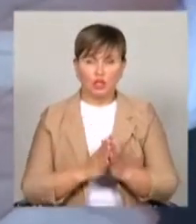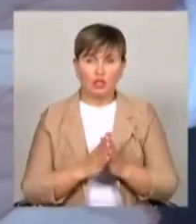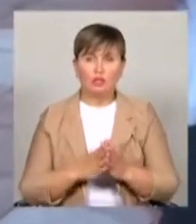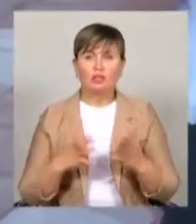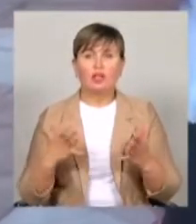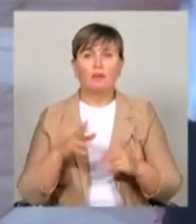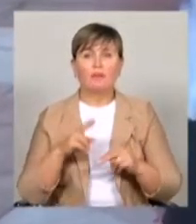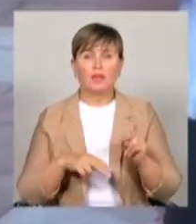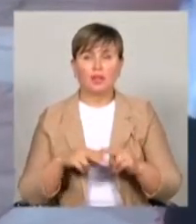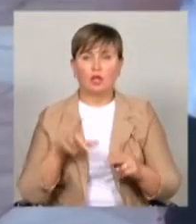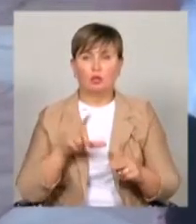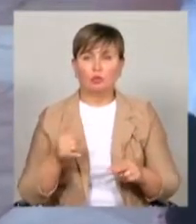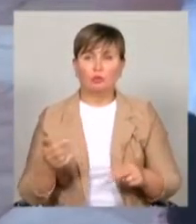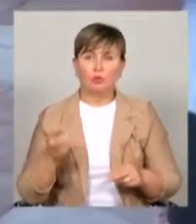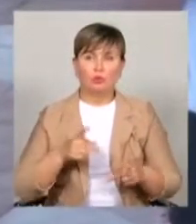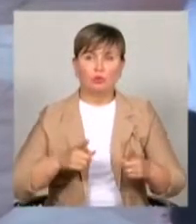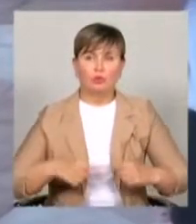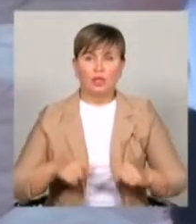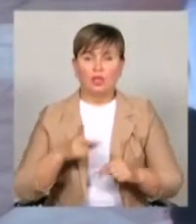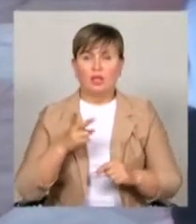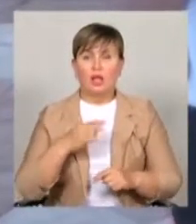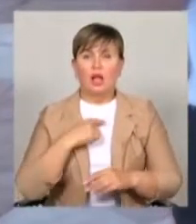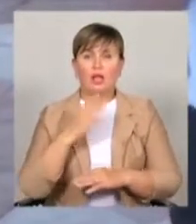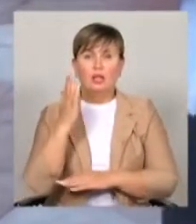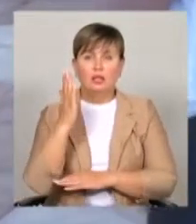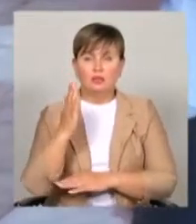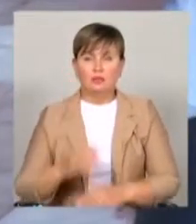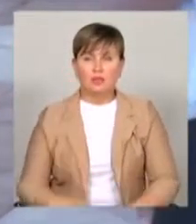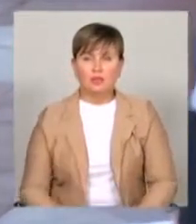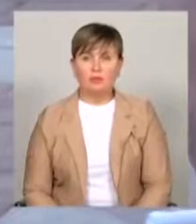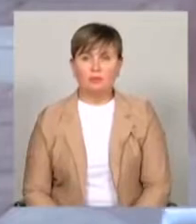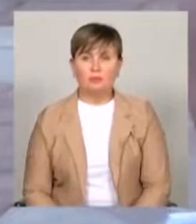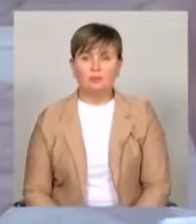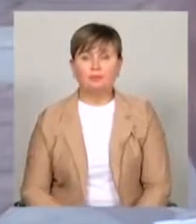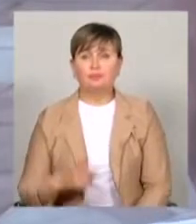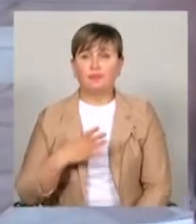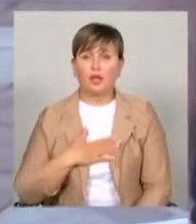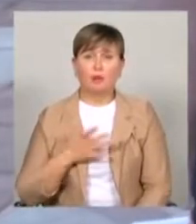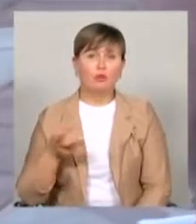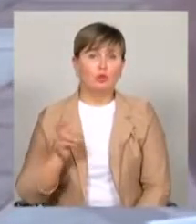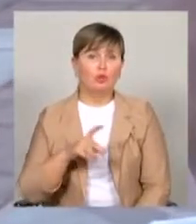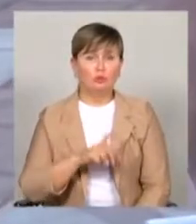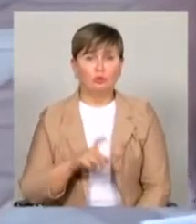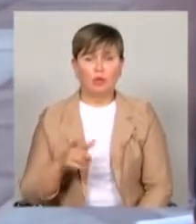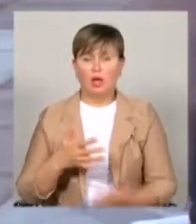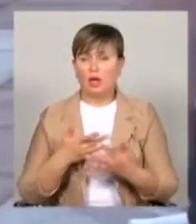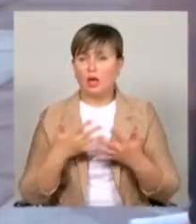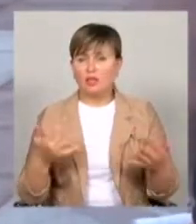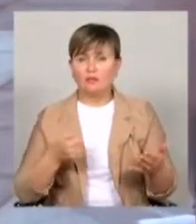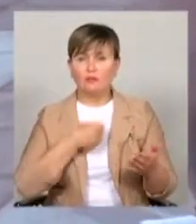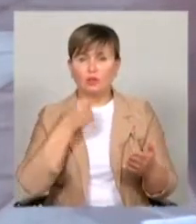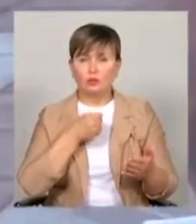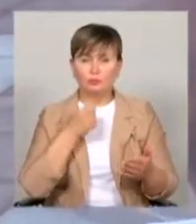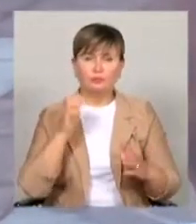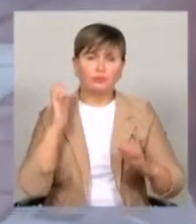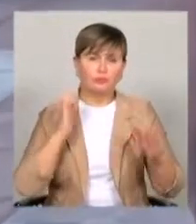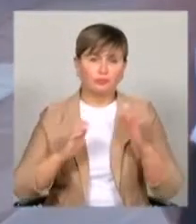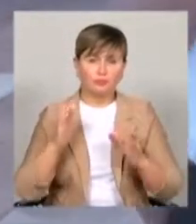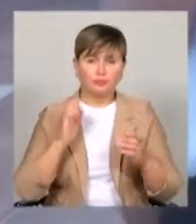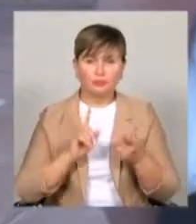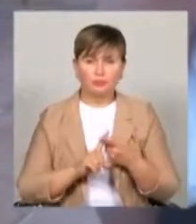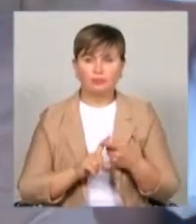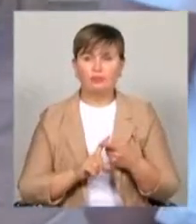люди приходят на участок для голосования? Ну, к нам приходят люди разного возраста. Это могут быть как студенты, так